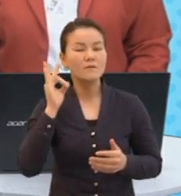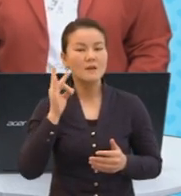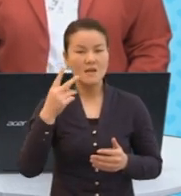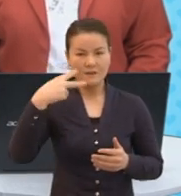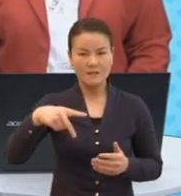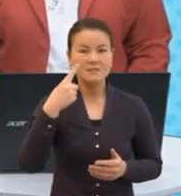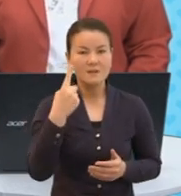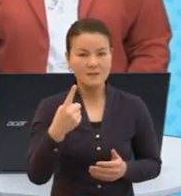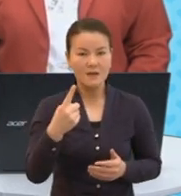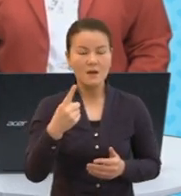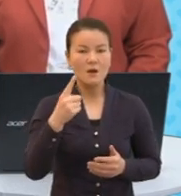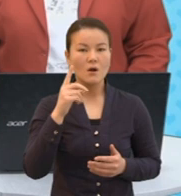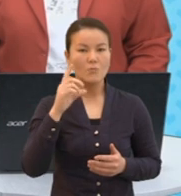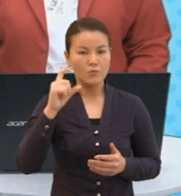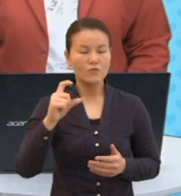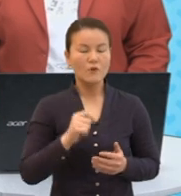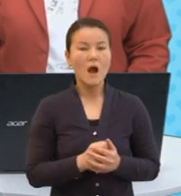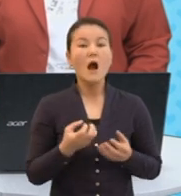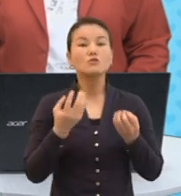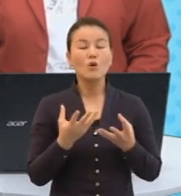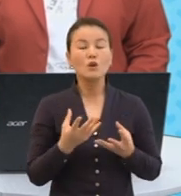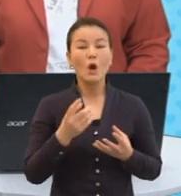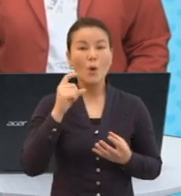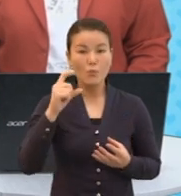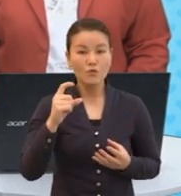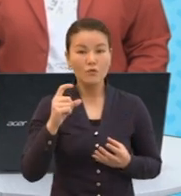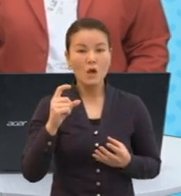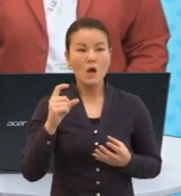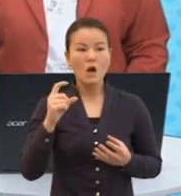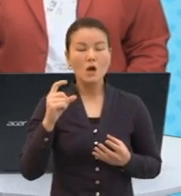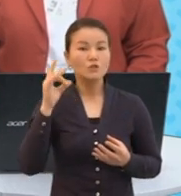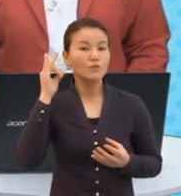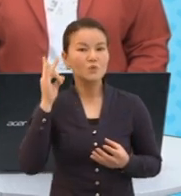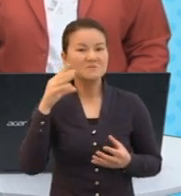21 буква. А сколько букв звуков не обозначают?